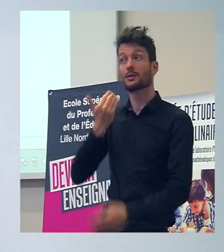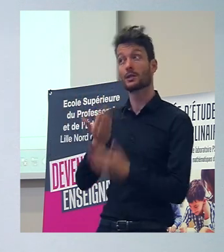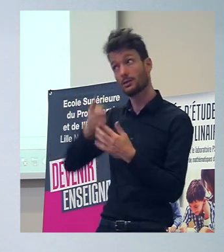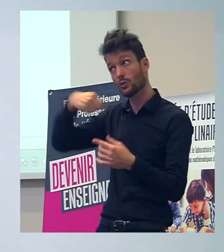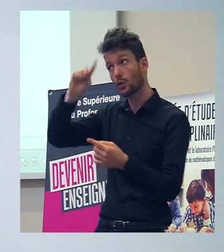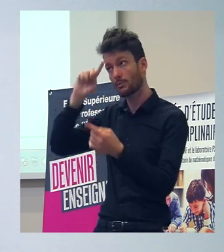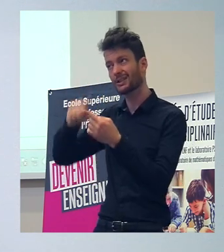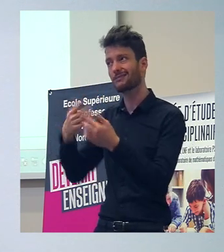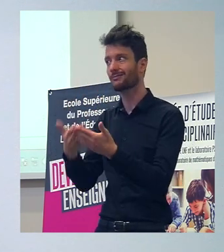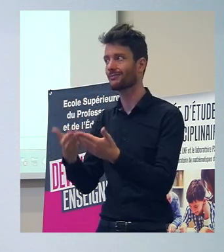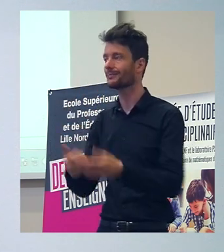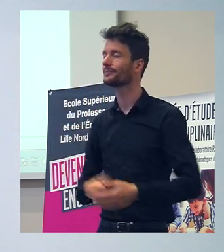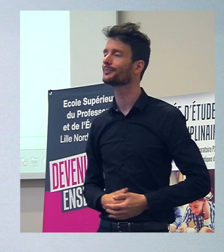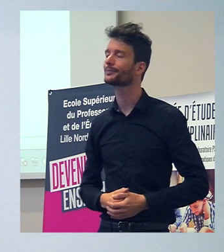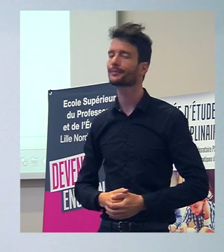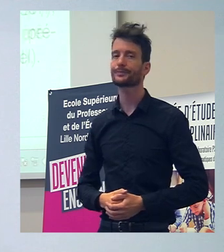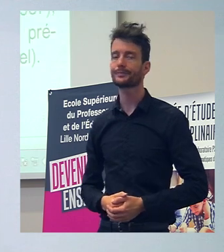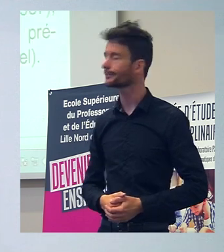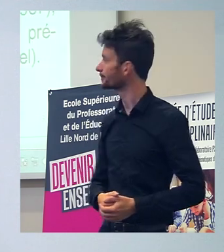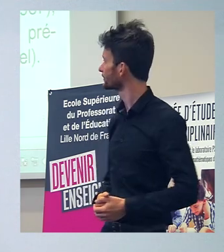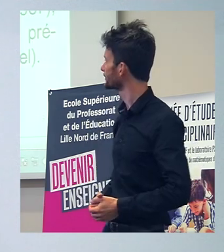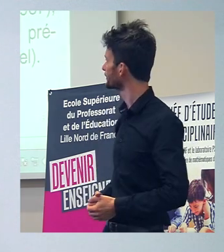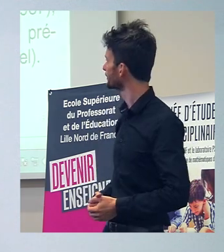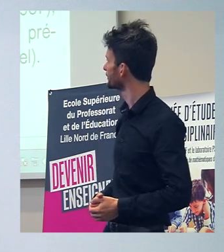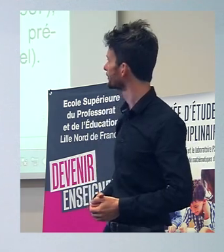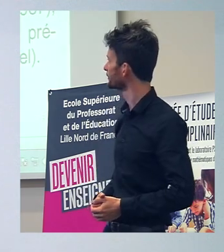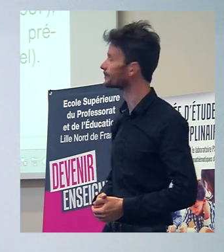objectif. La deuxième grande théorie